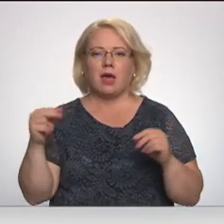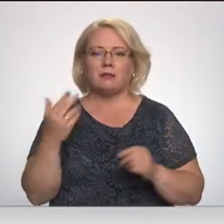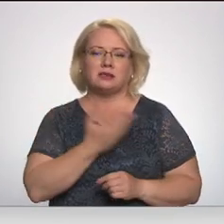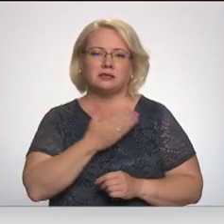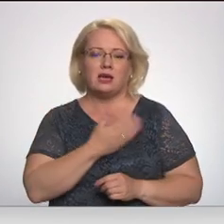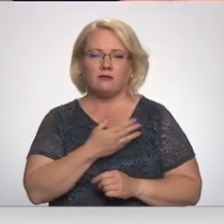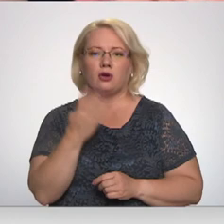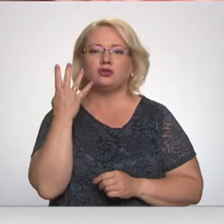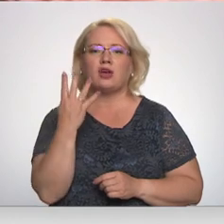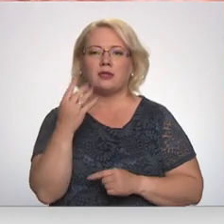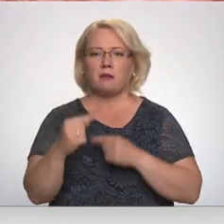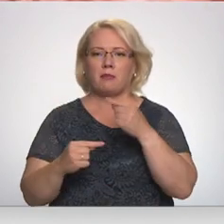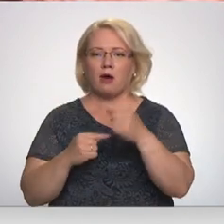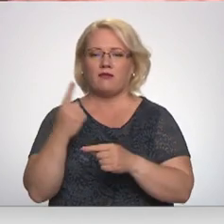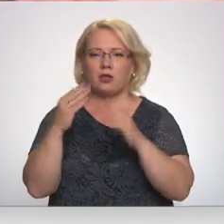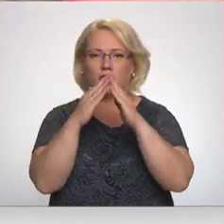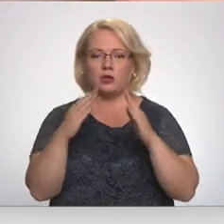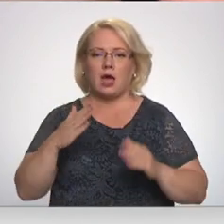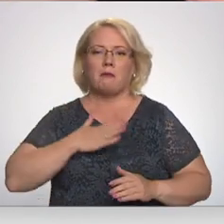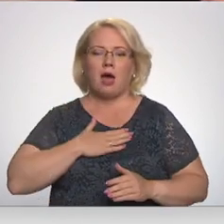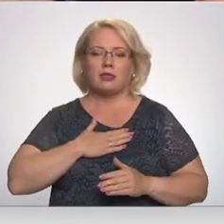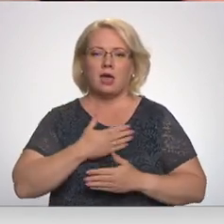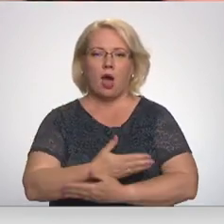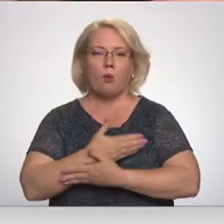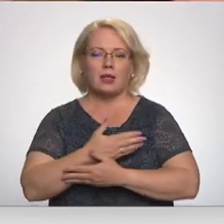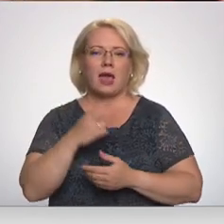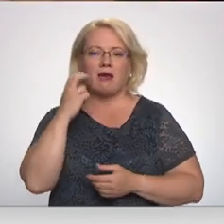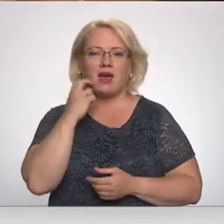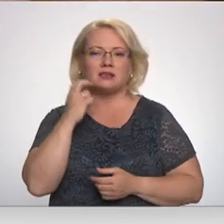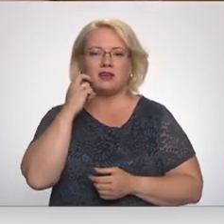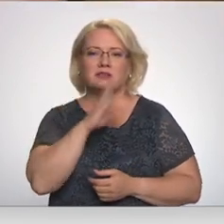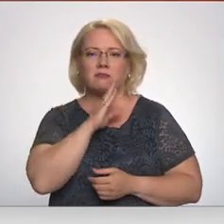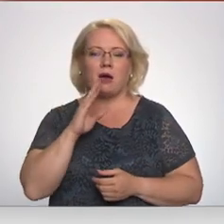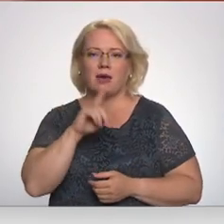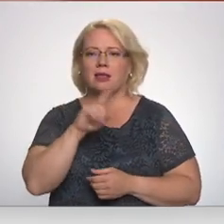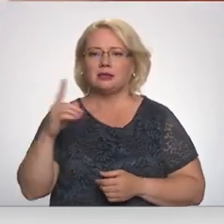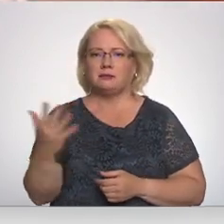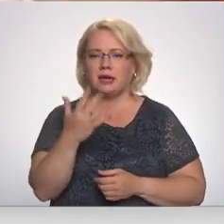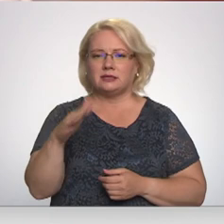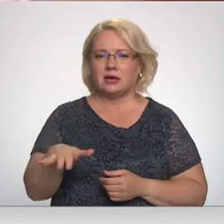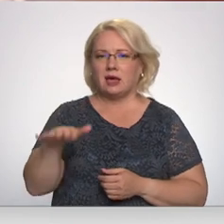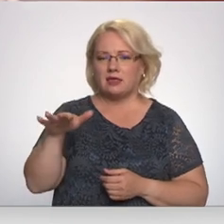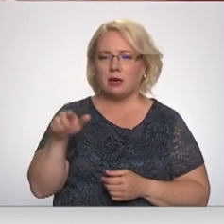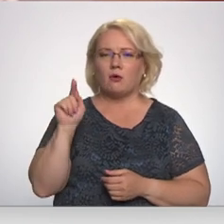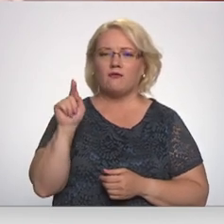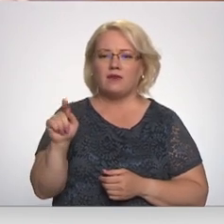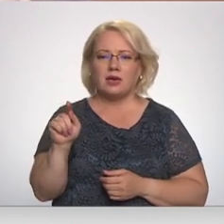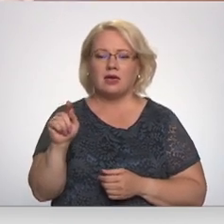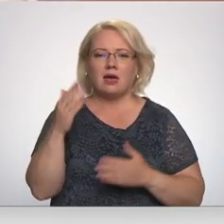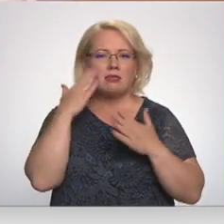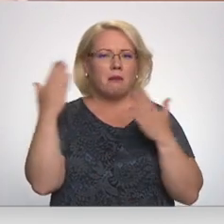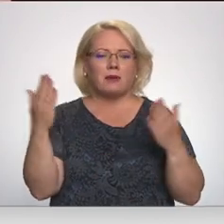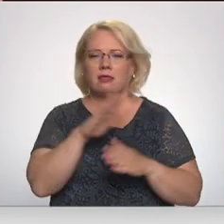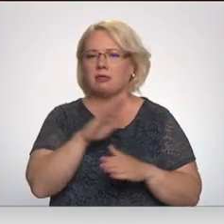paudzēm zem viena jumta. Mani auklēja vecvecmāmiņa līdz 5 gadu vecumam. Un viņa bija cilvēks, kas nemācēja ne lasīt,